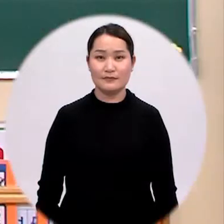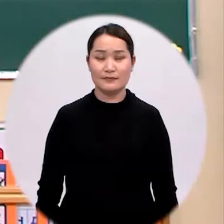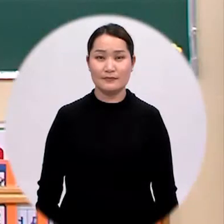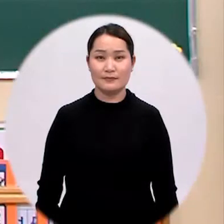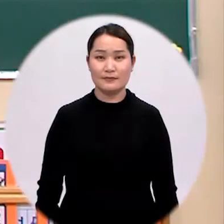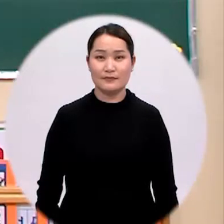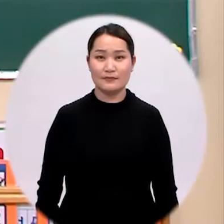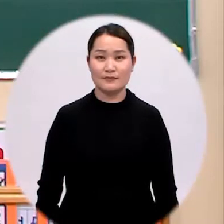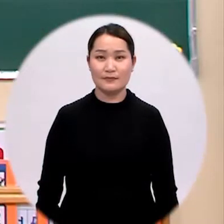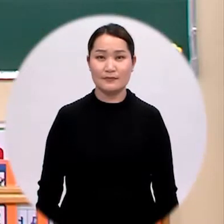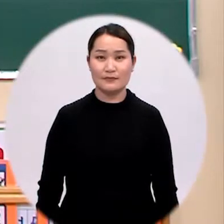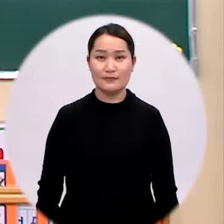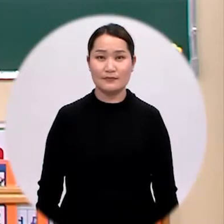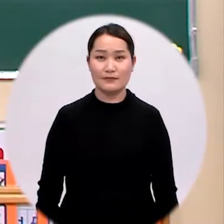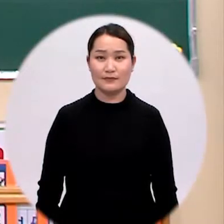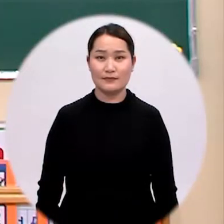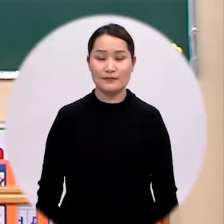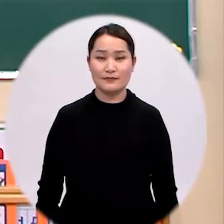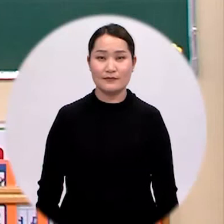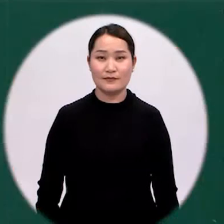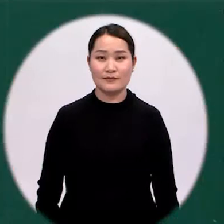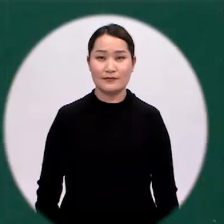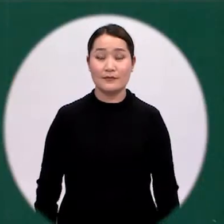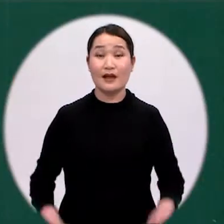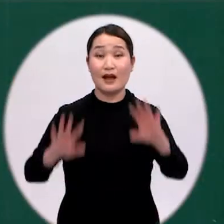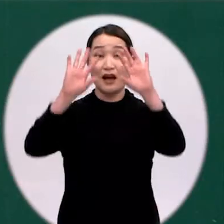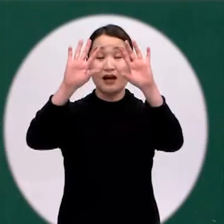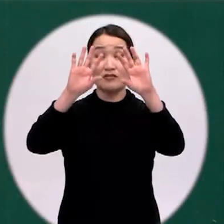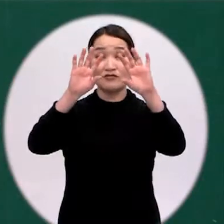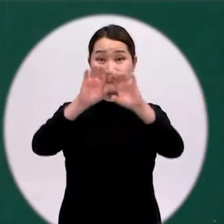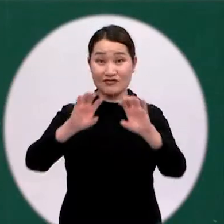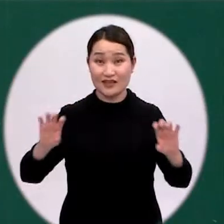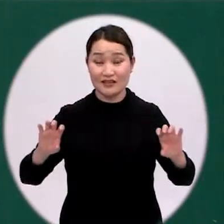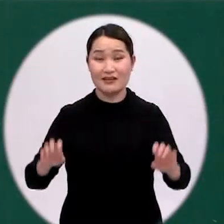За, одоо 10 төгрөгийг задлая хүүхдүүдээ. 5,